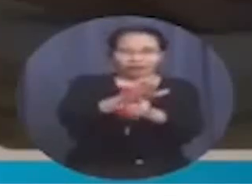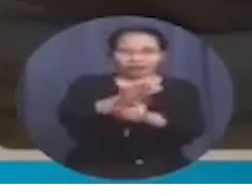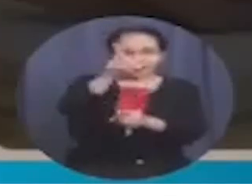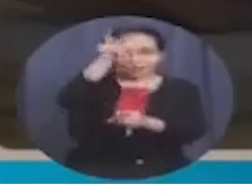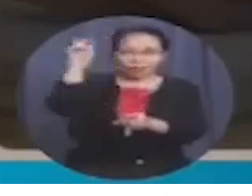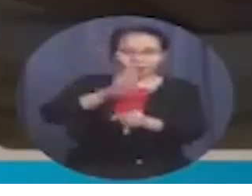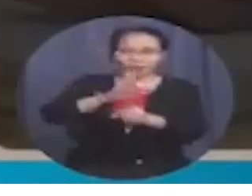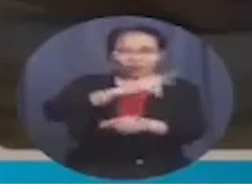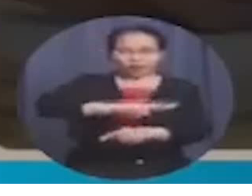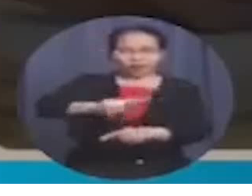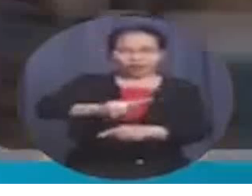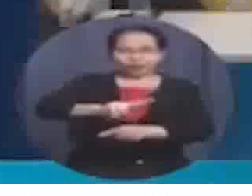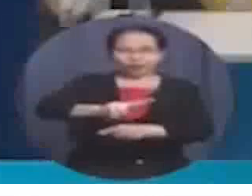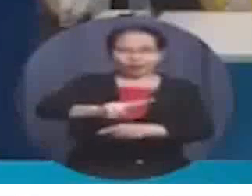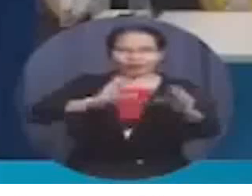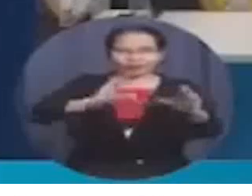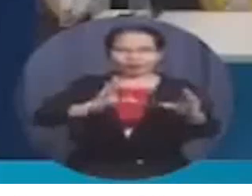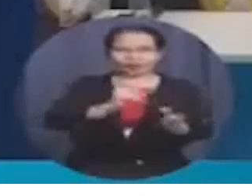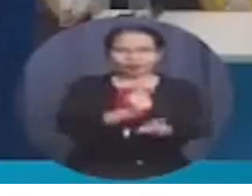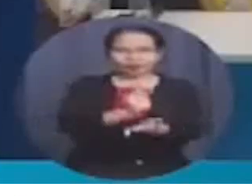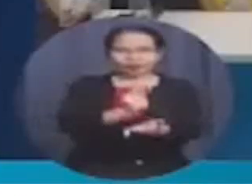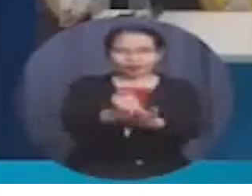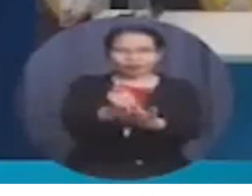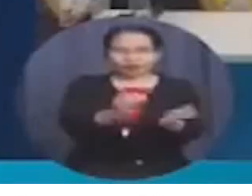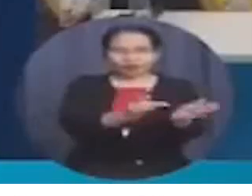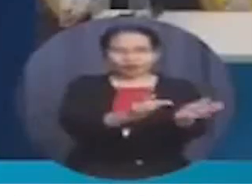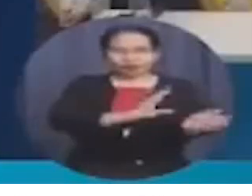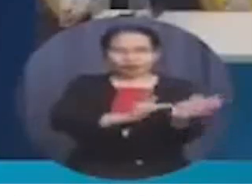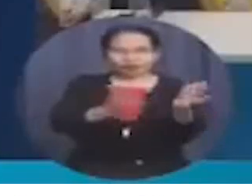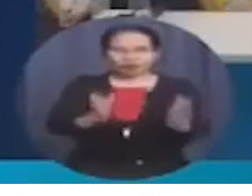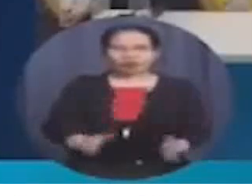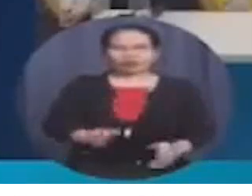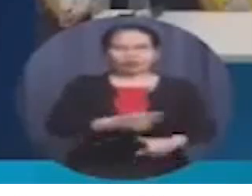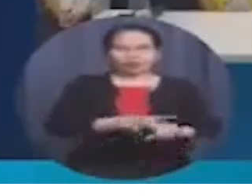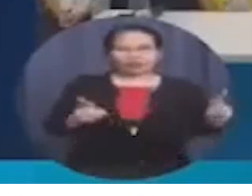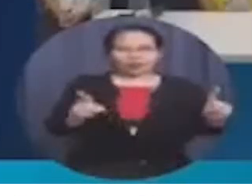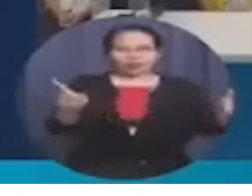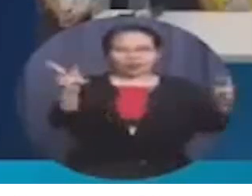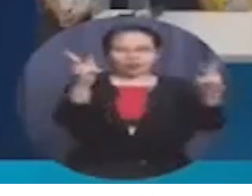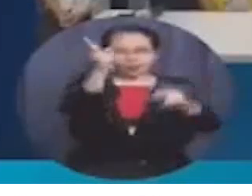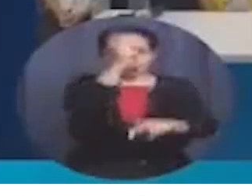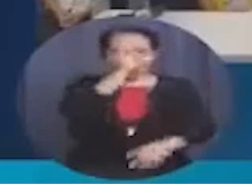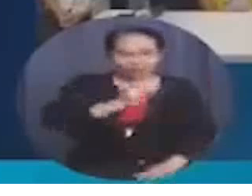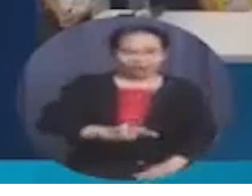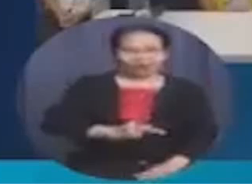religion claiming to be true Christianity, where in fact they are pagans.